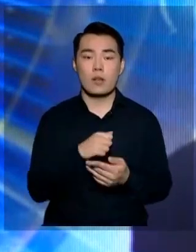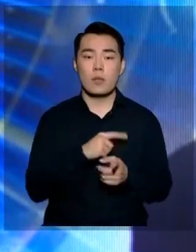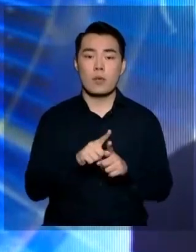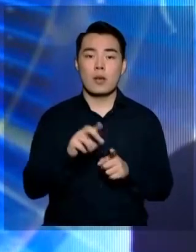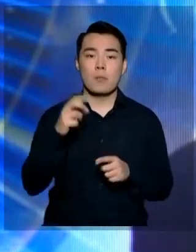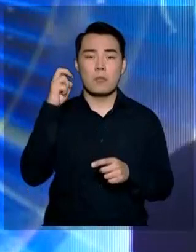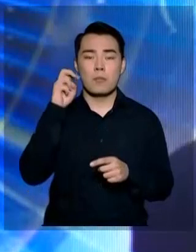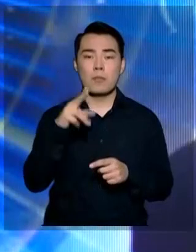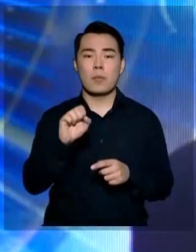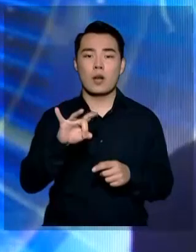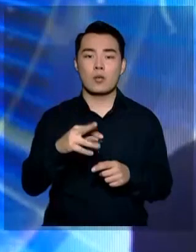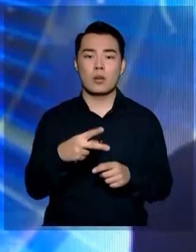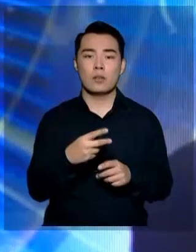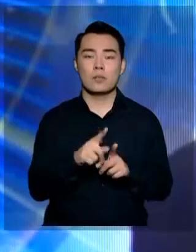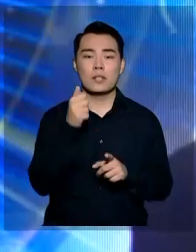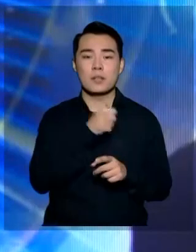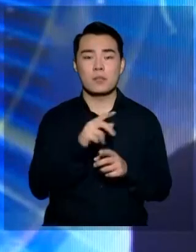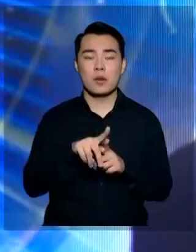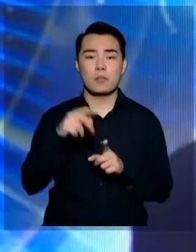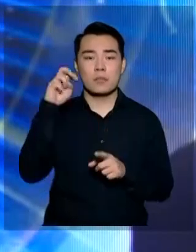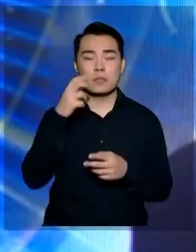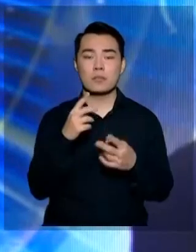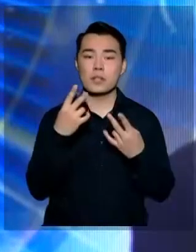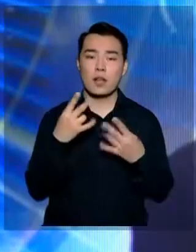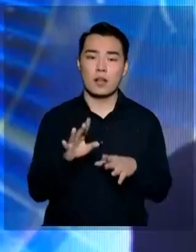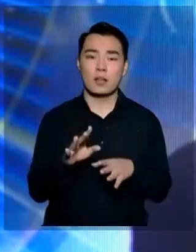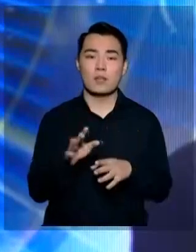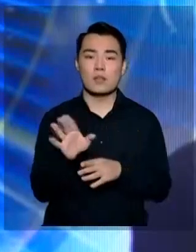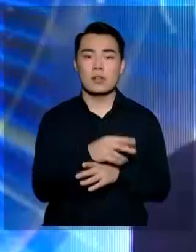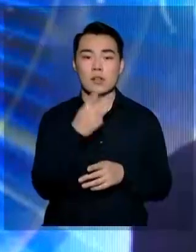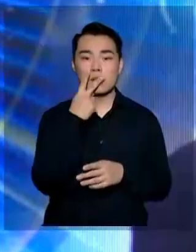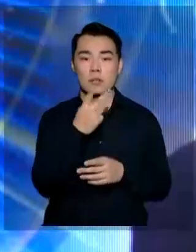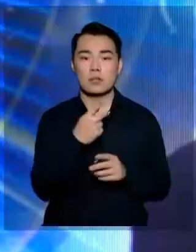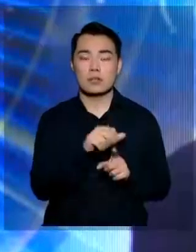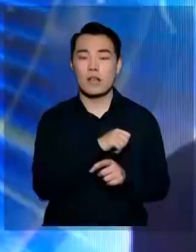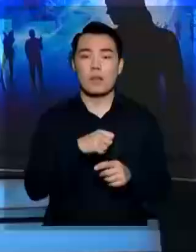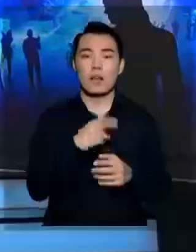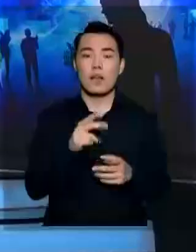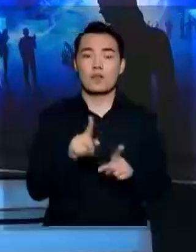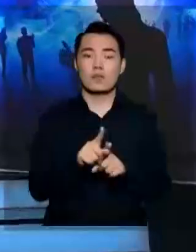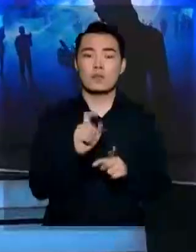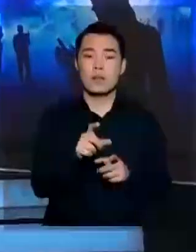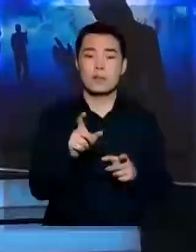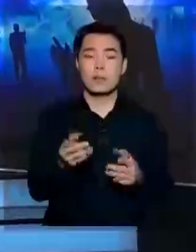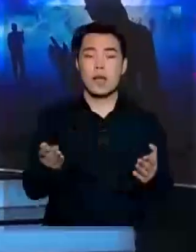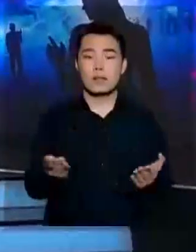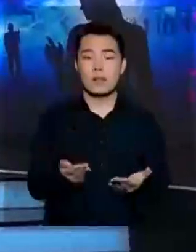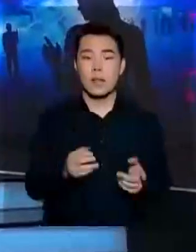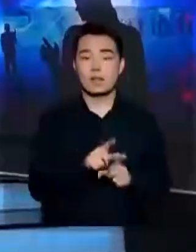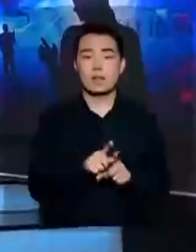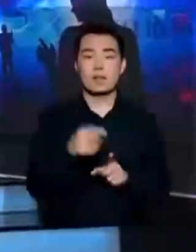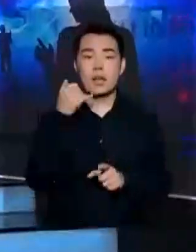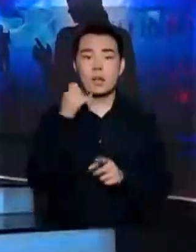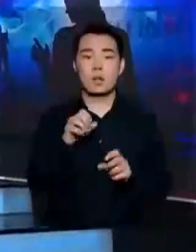парольді еске салу керек емес, тағы басқа керек емес. Өзіңіз қазір біз қалай болдық? Біз қазір азамат өзінен телефон